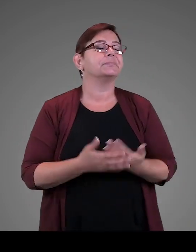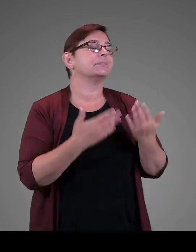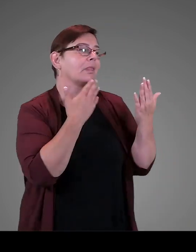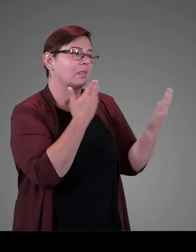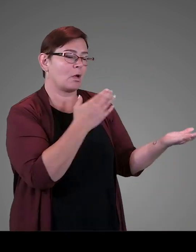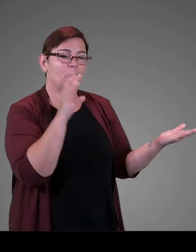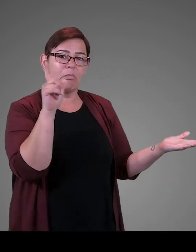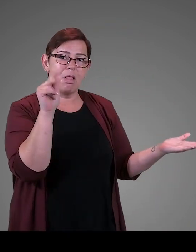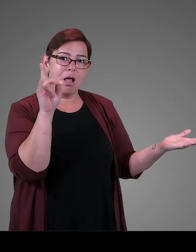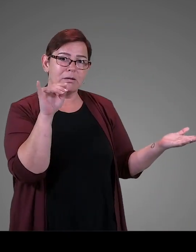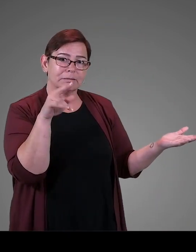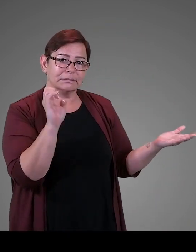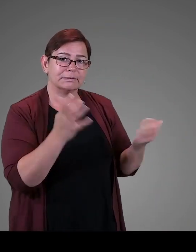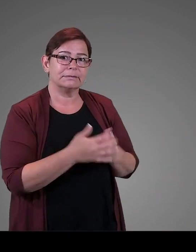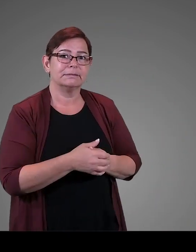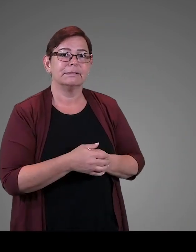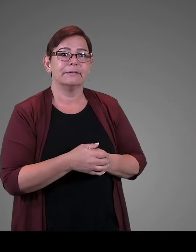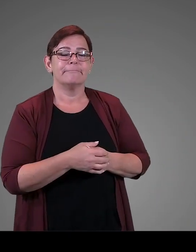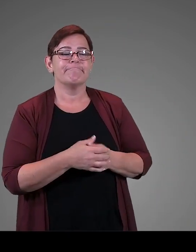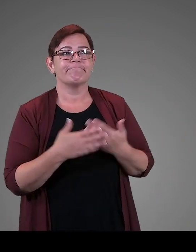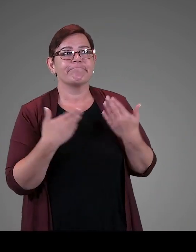Merci, Claudine.